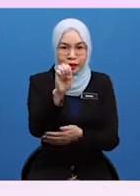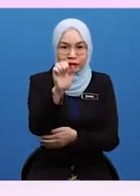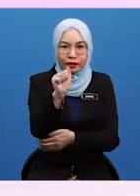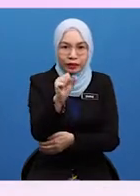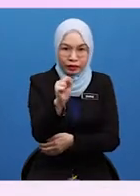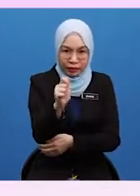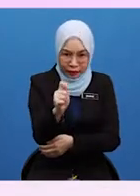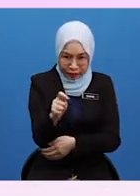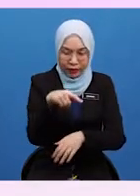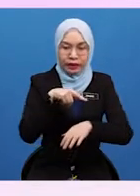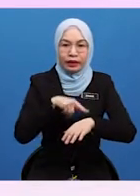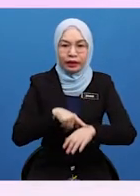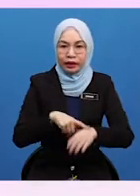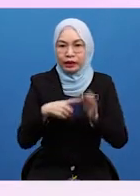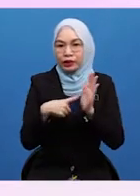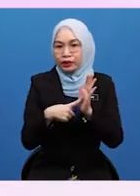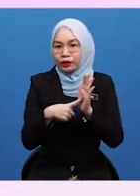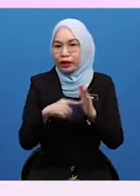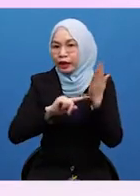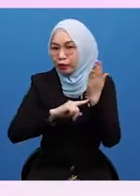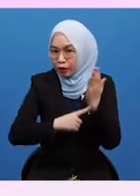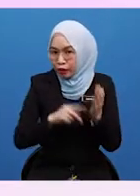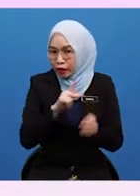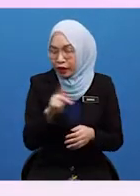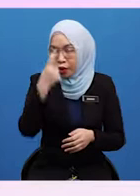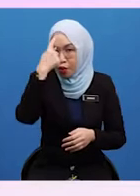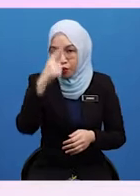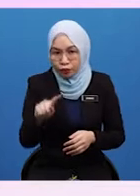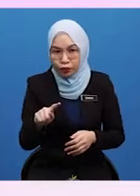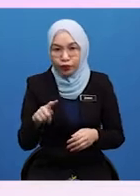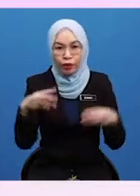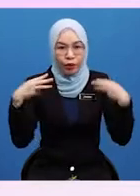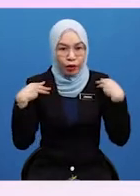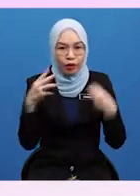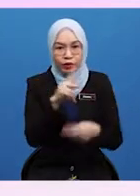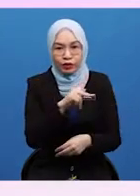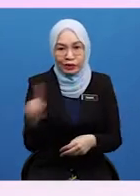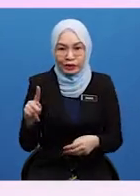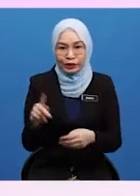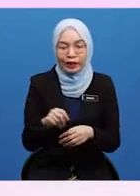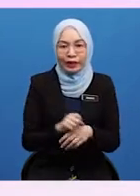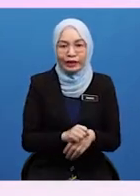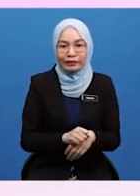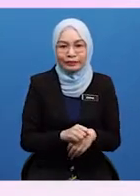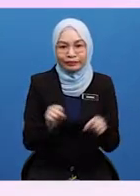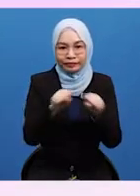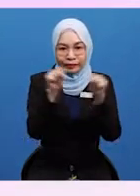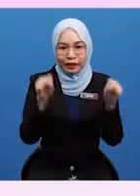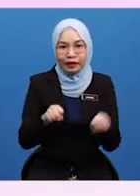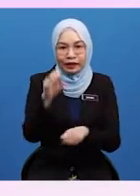dilancarkan untuk mewujudkan sistem television set like yang pertama